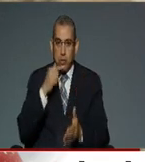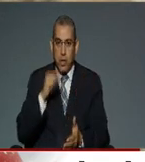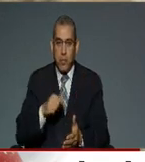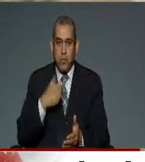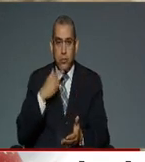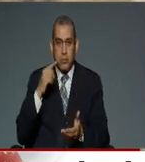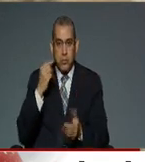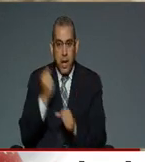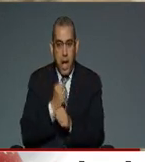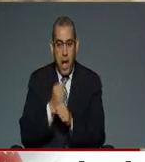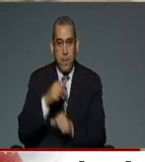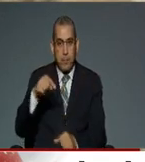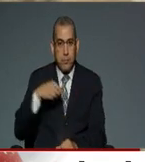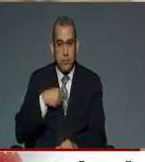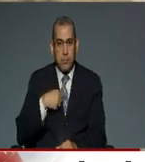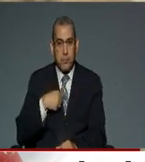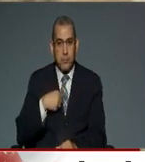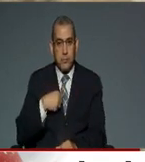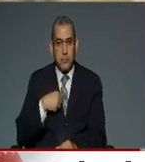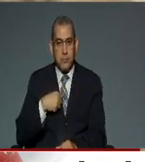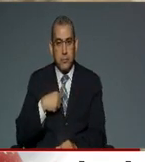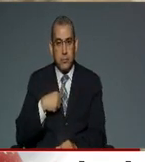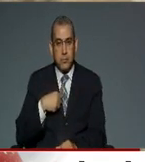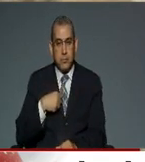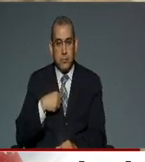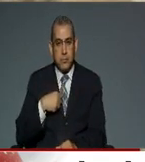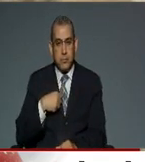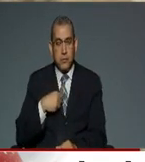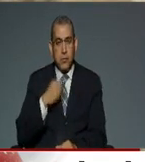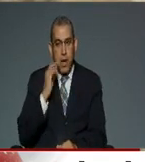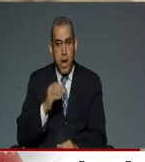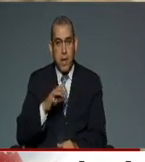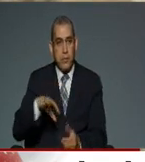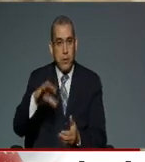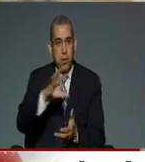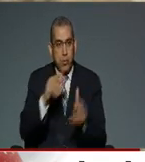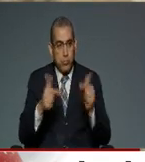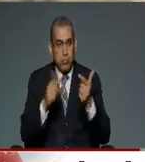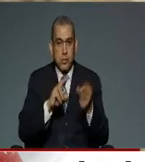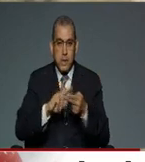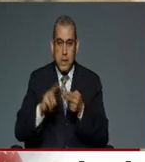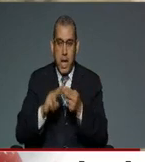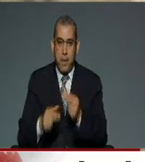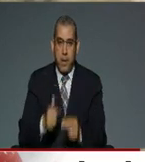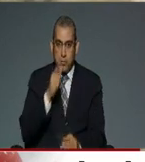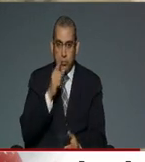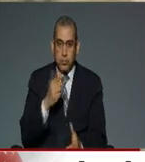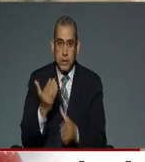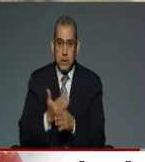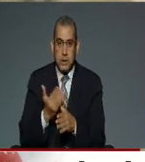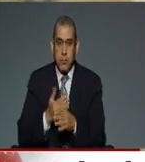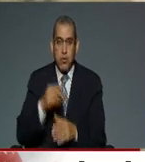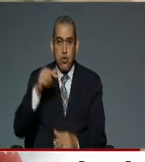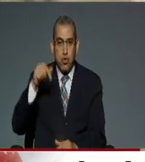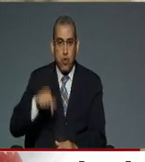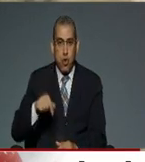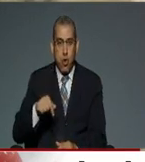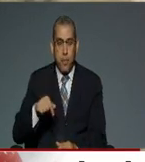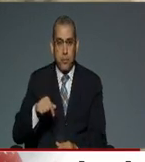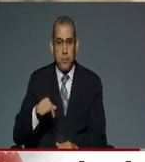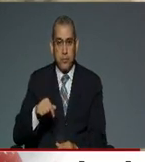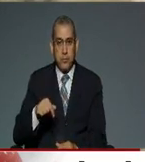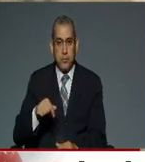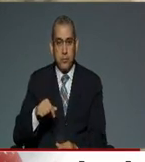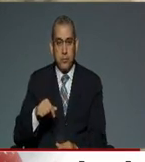يتعلق بمجال السلام، لأن اليوم في عالمنا